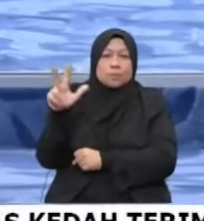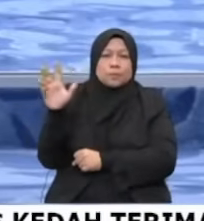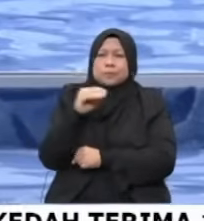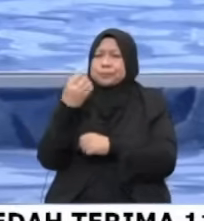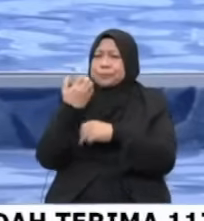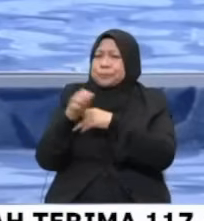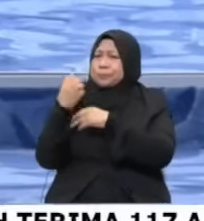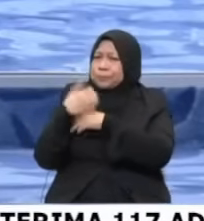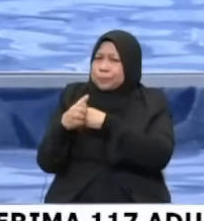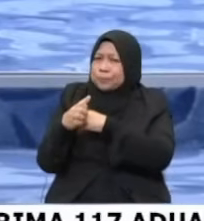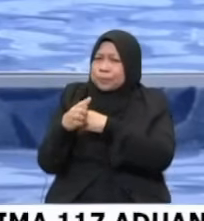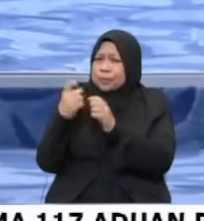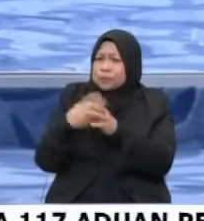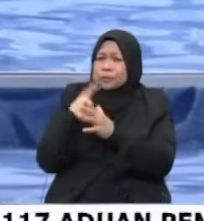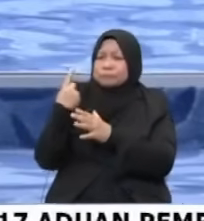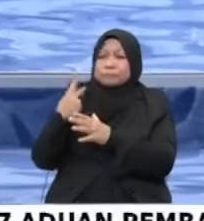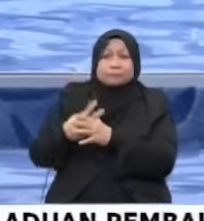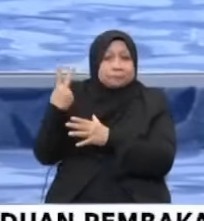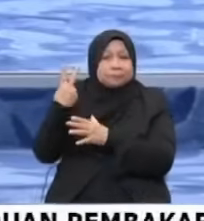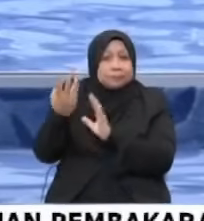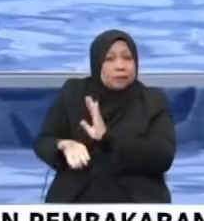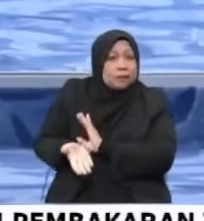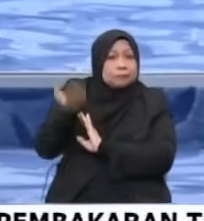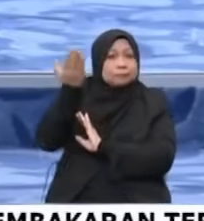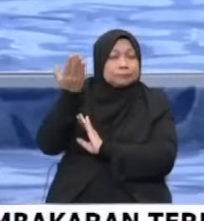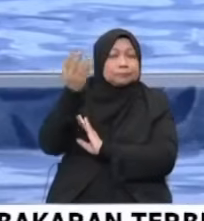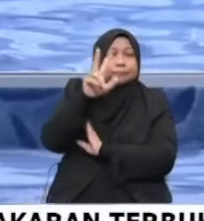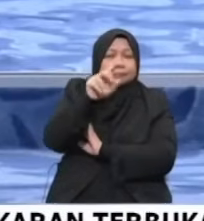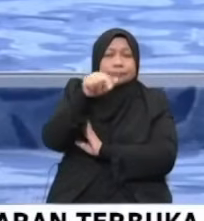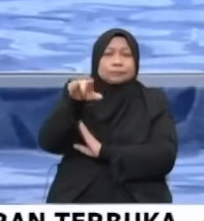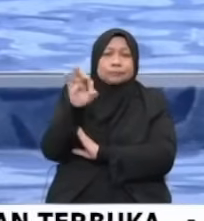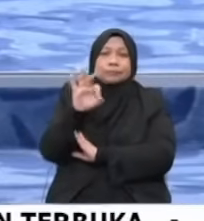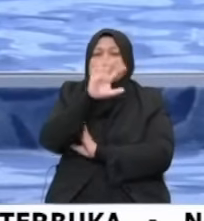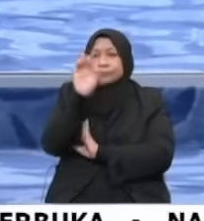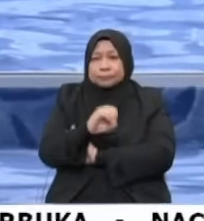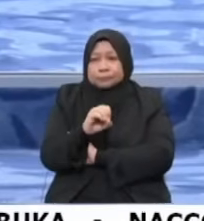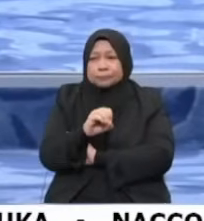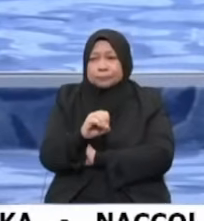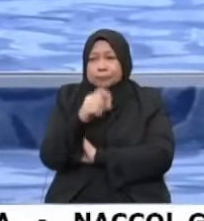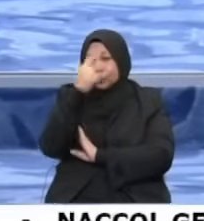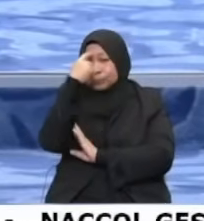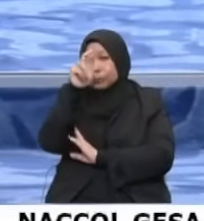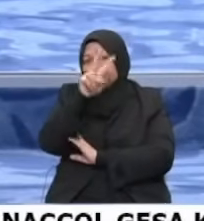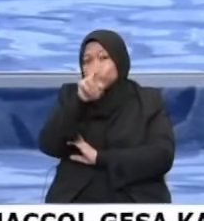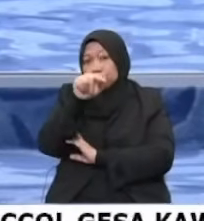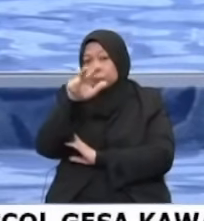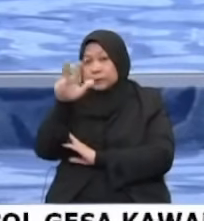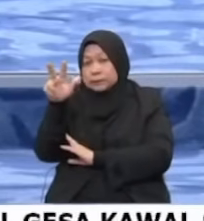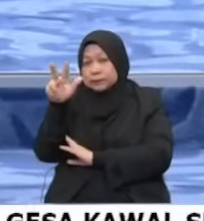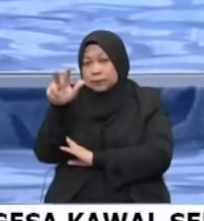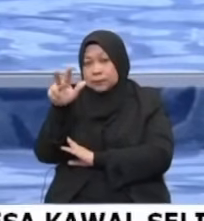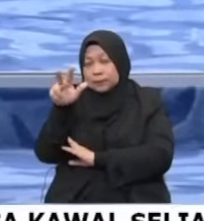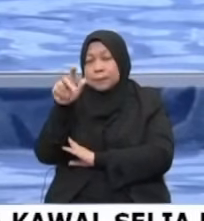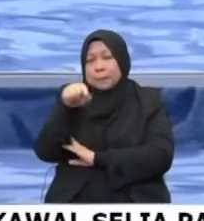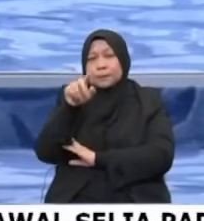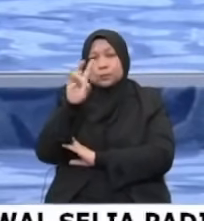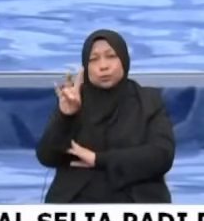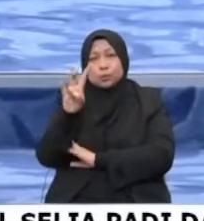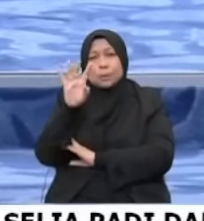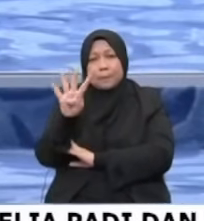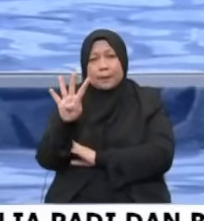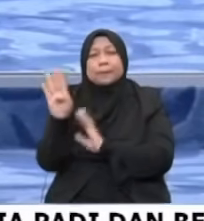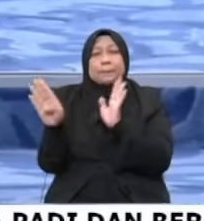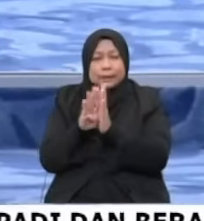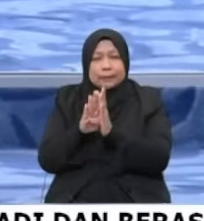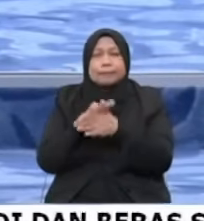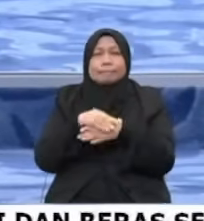eksport Januar Februari meningkat 3.9% kepada 233.74